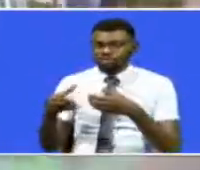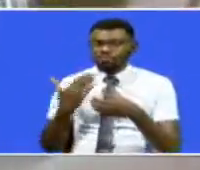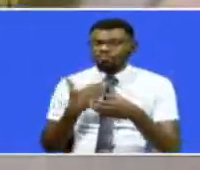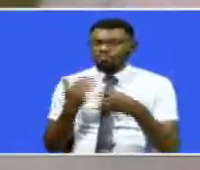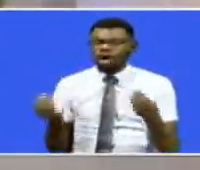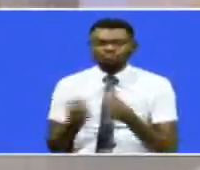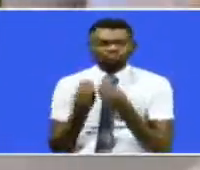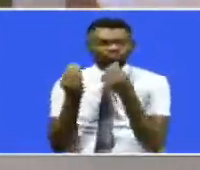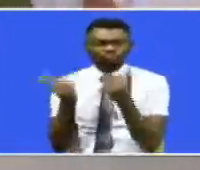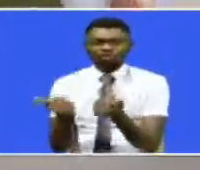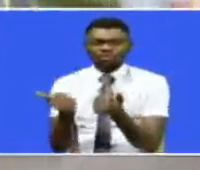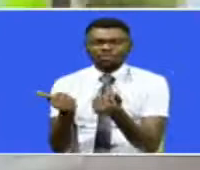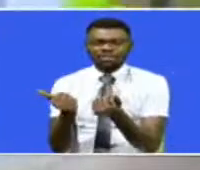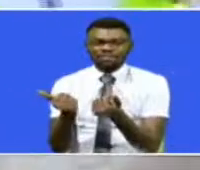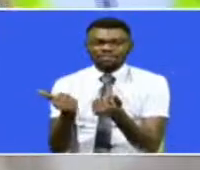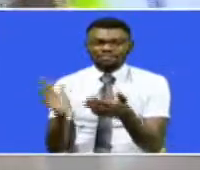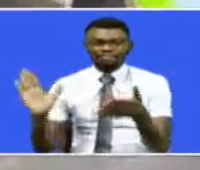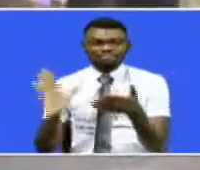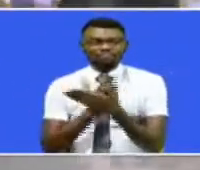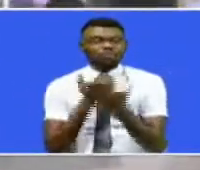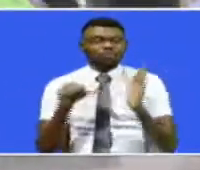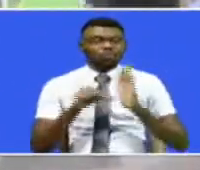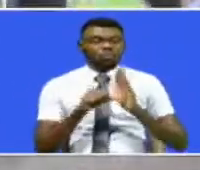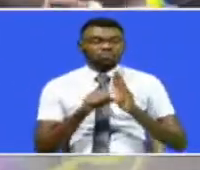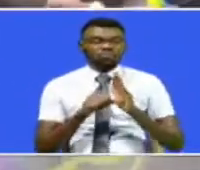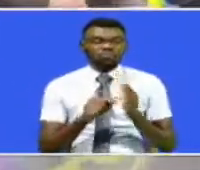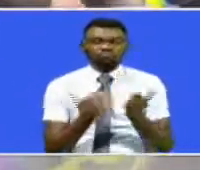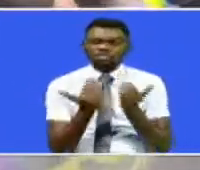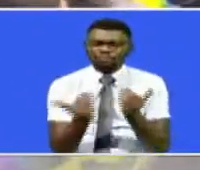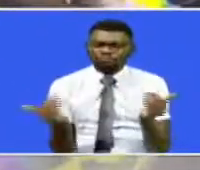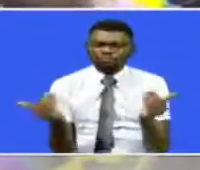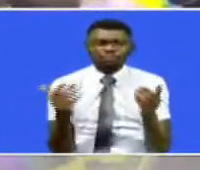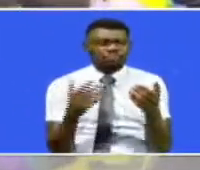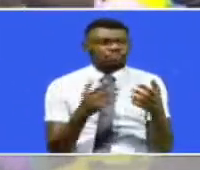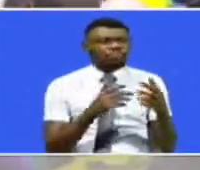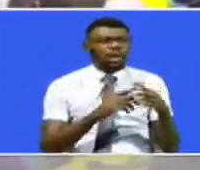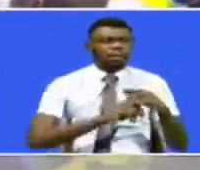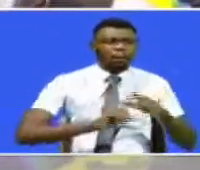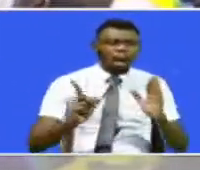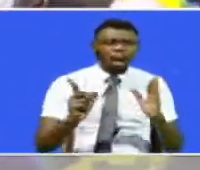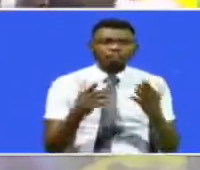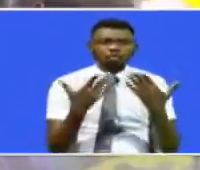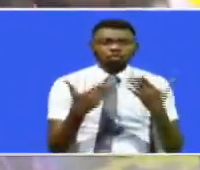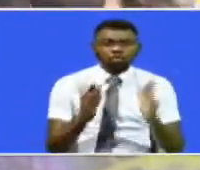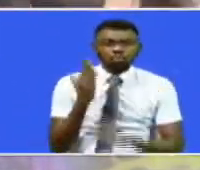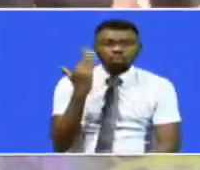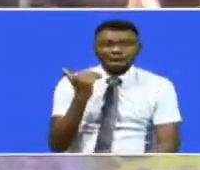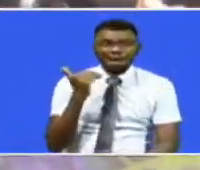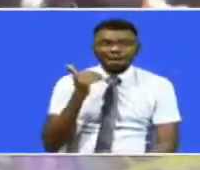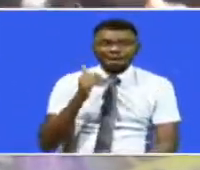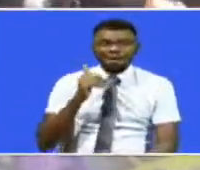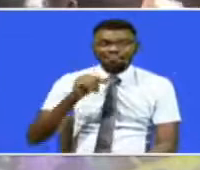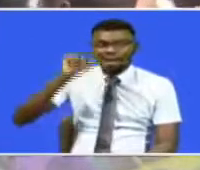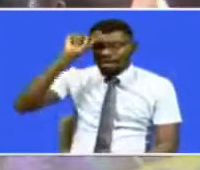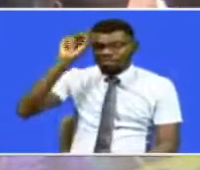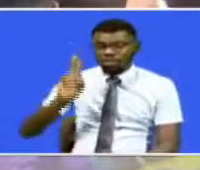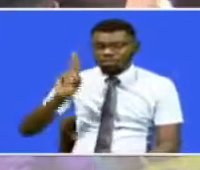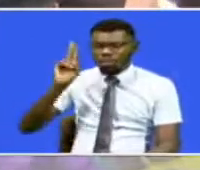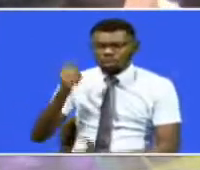itazikwa kwenye kaburi la sahau. Watoto wetu wamepotea sababu ya serikali ya Uhuru